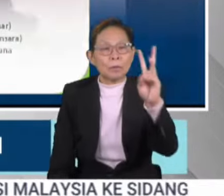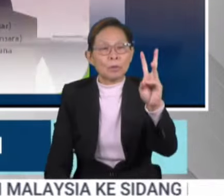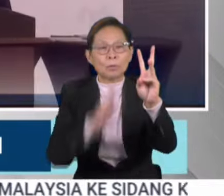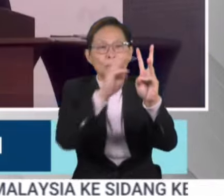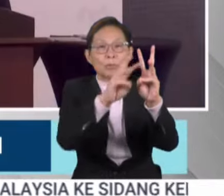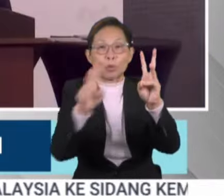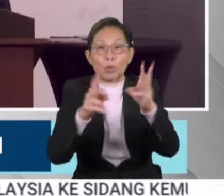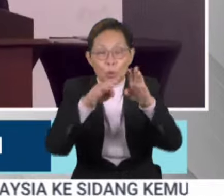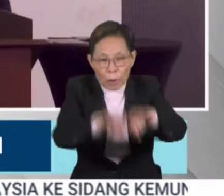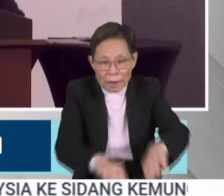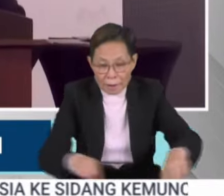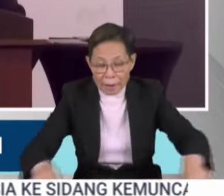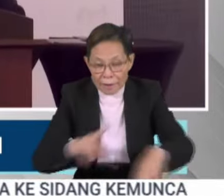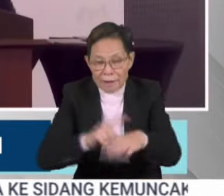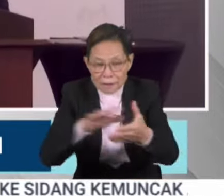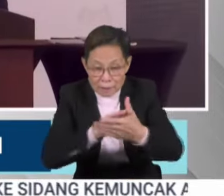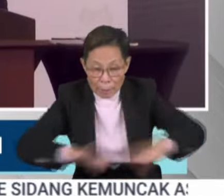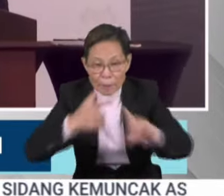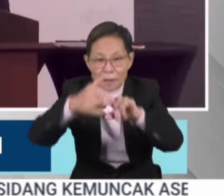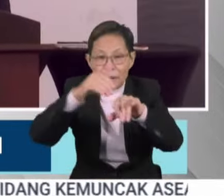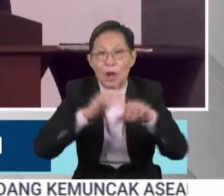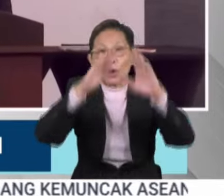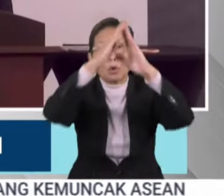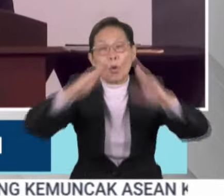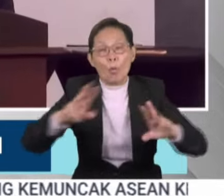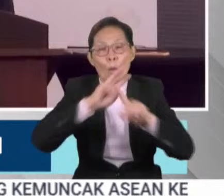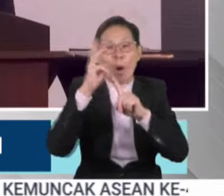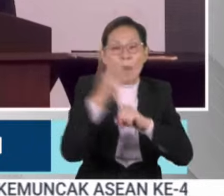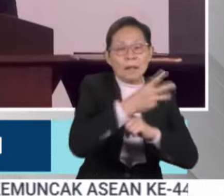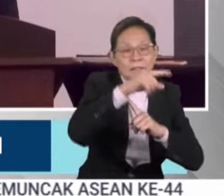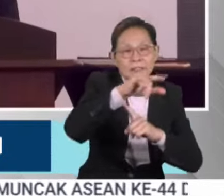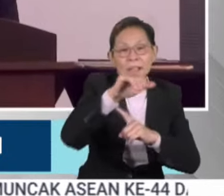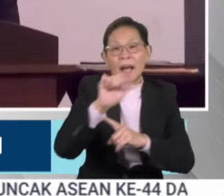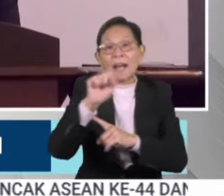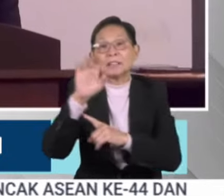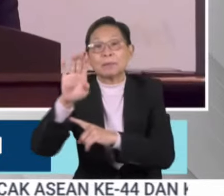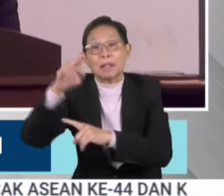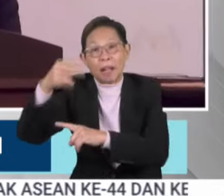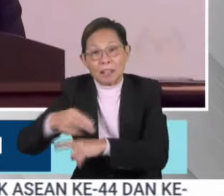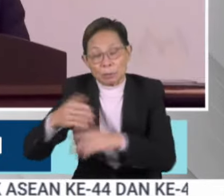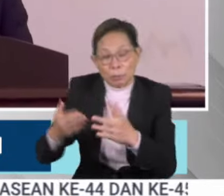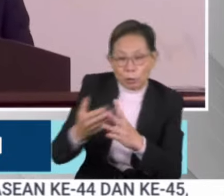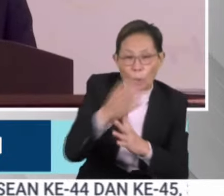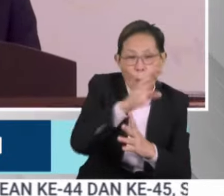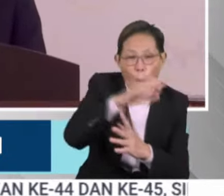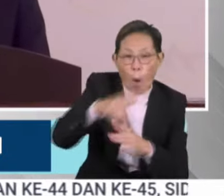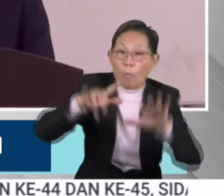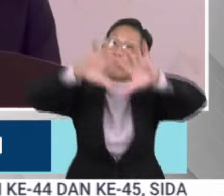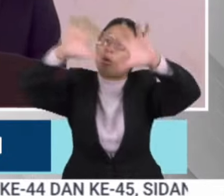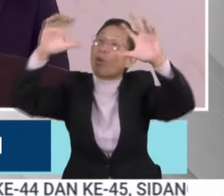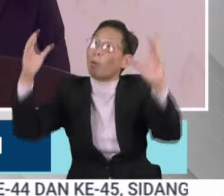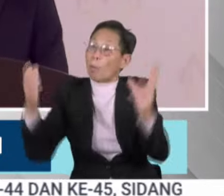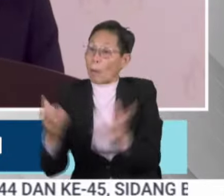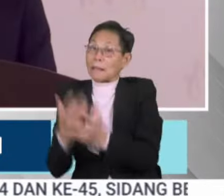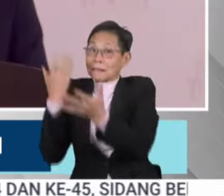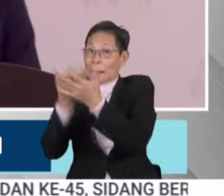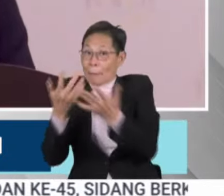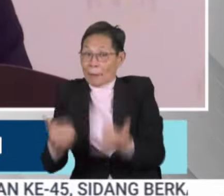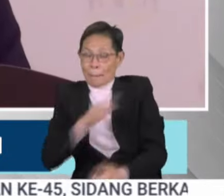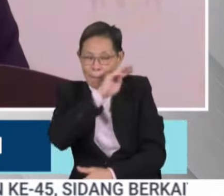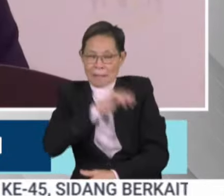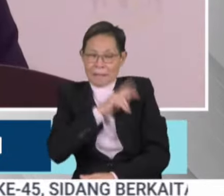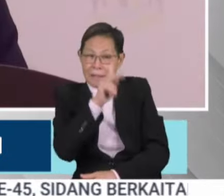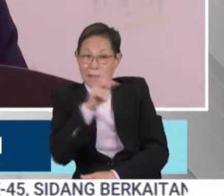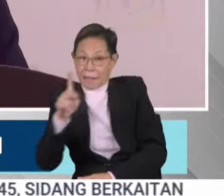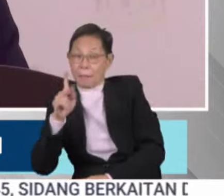Seramai 662 kanak-kanak diselamatkan dari rumah kebajikan GISBH menerusi UP Global setakat ini. Menteri